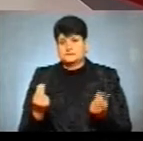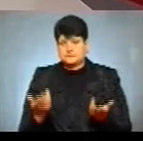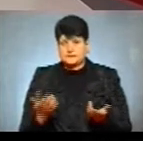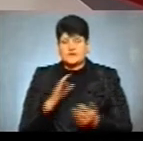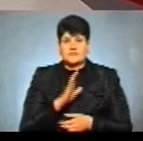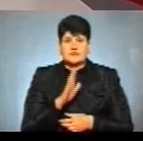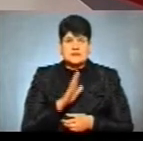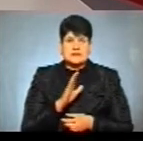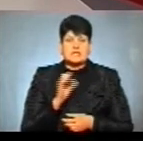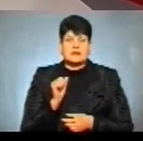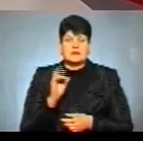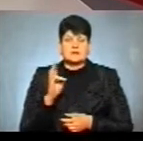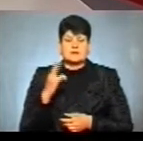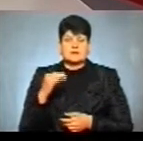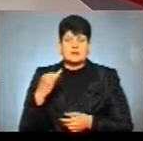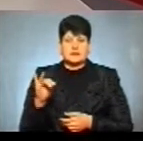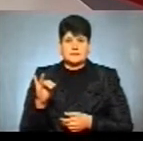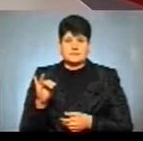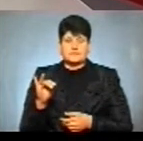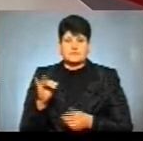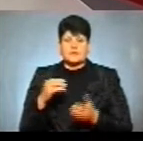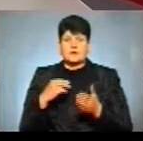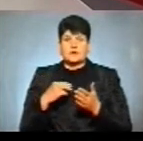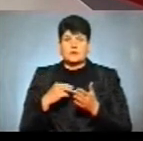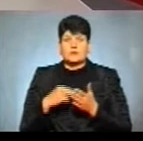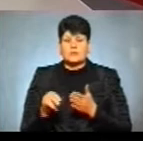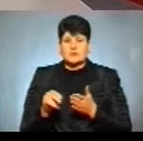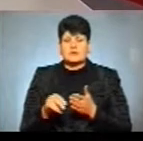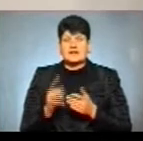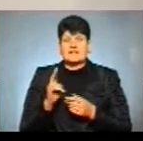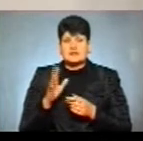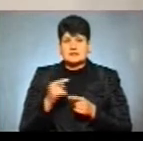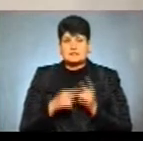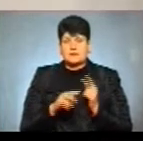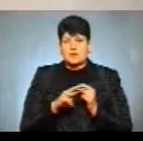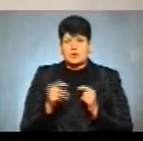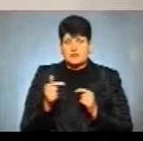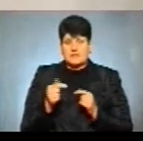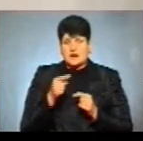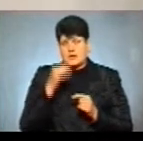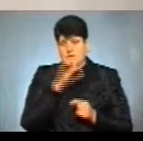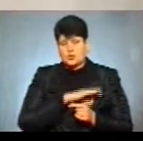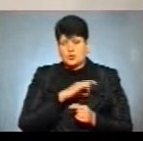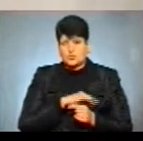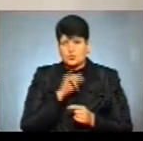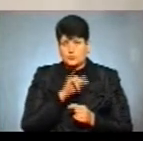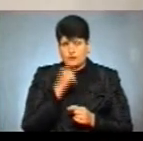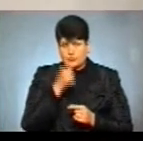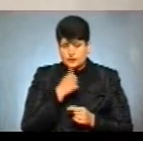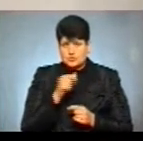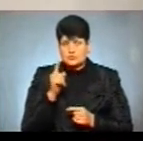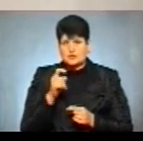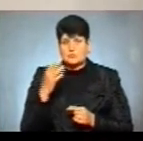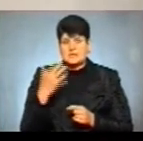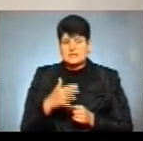Андрій придбав квартиру за 500 000 гривень, але доходу в нього річного лише